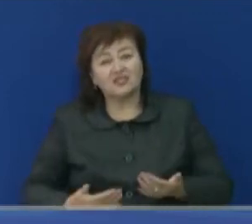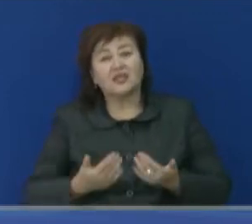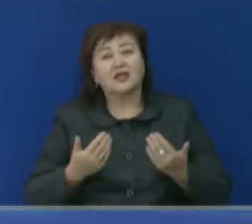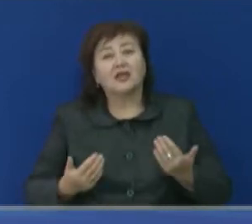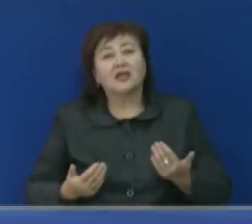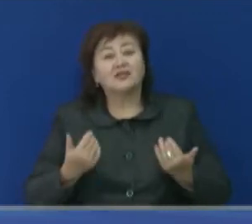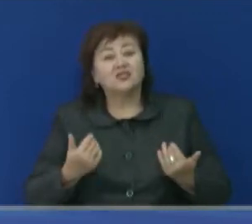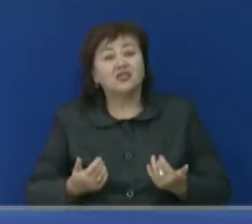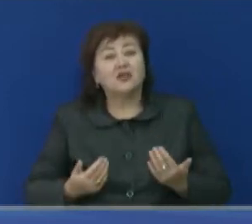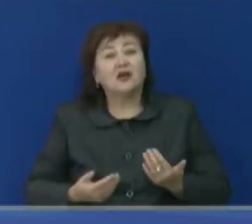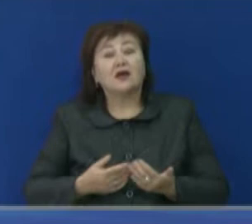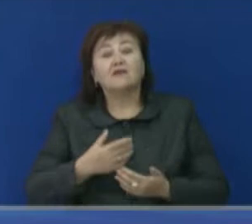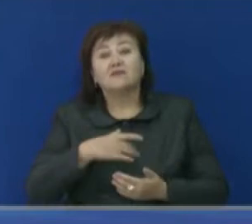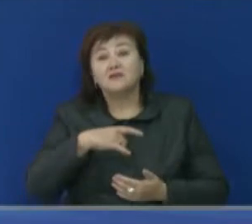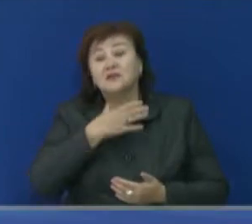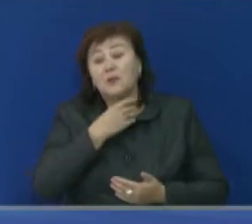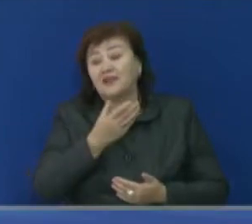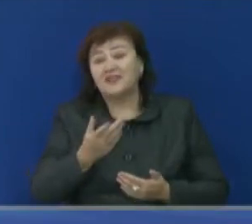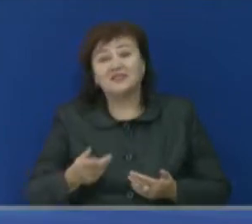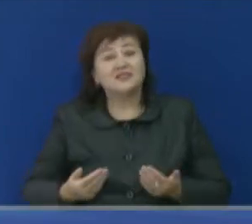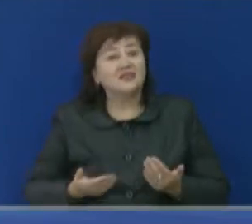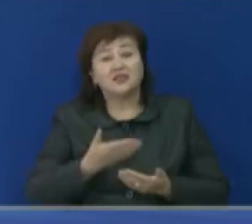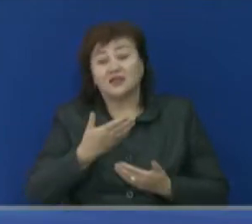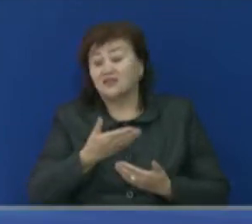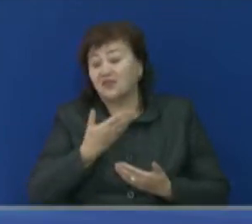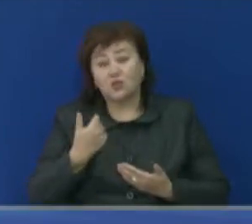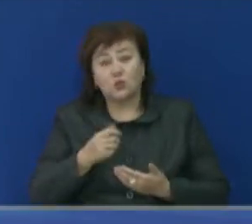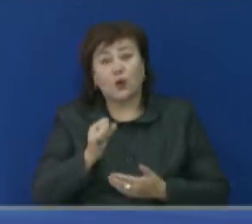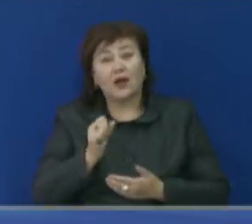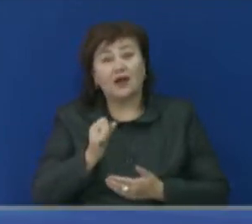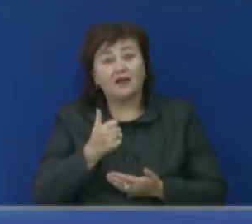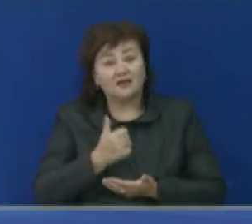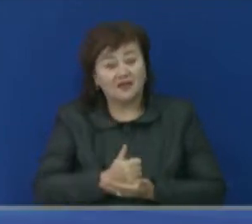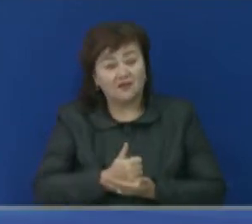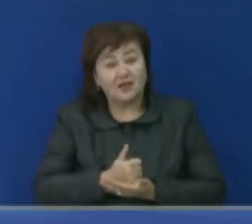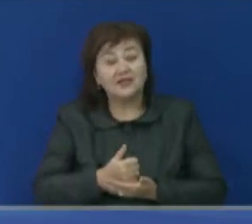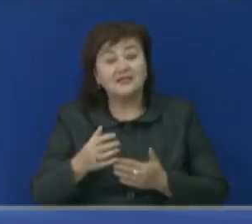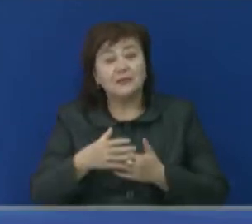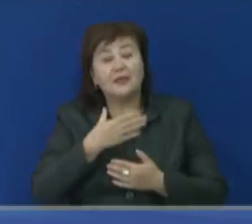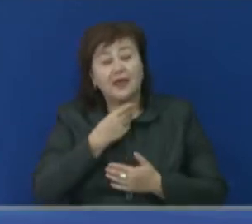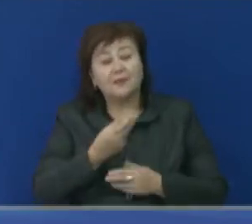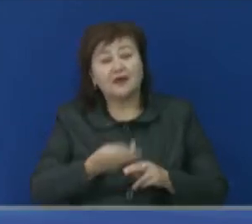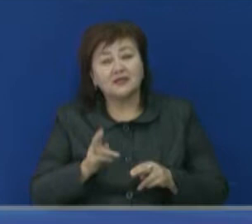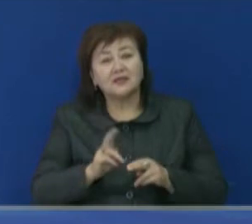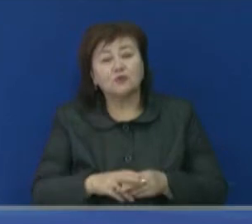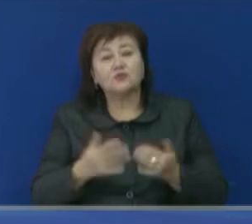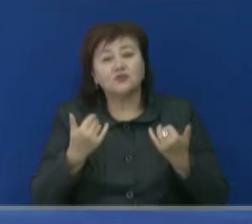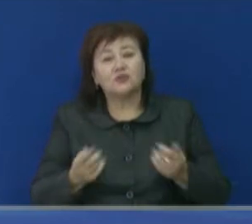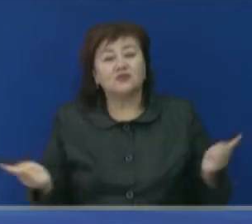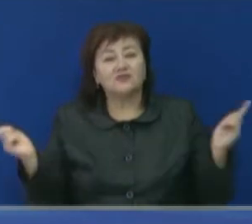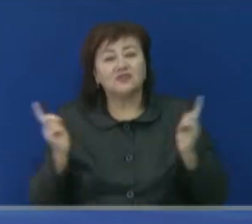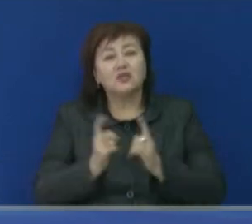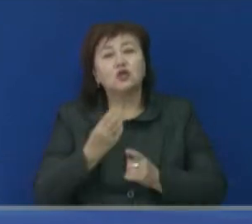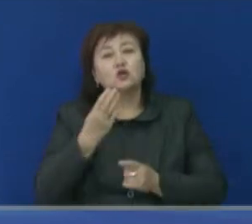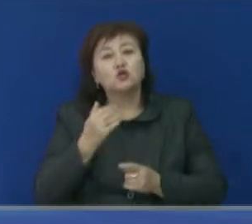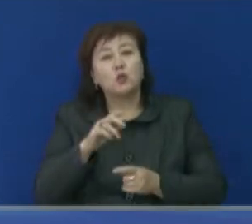әкімі әлі тағайындалмағандықтан бұл кездесулер Семей қаласы әкімінің міндетін атқарушы Дмитрий Гариковтың қатысуымен Шүлбі